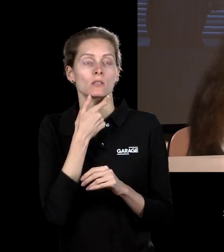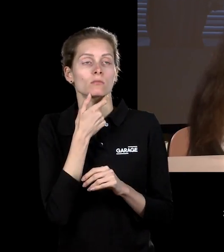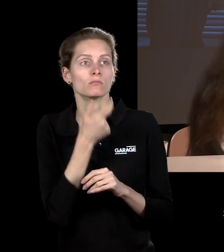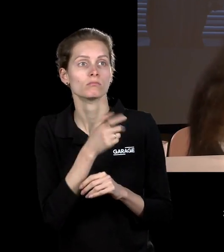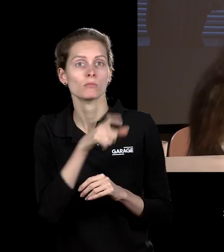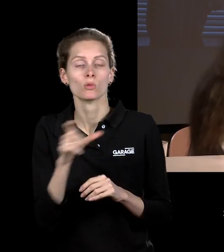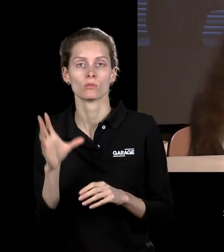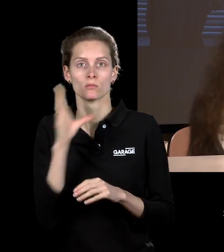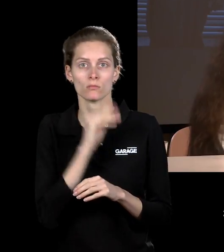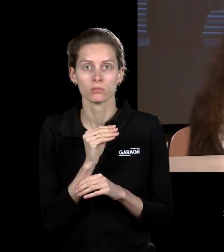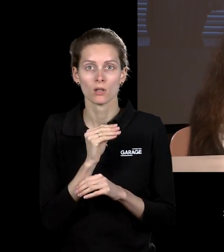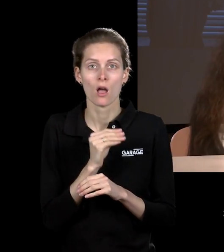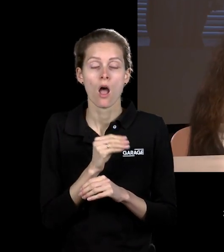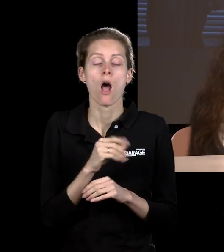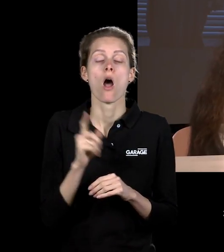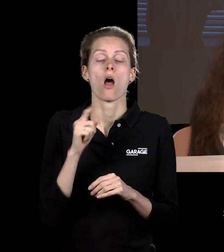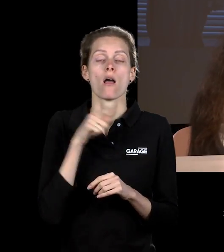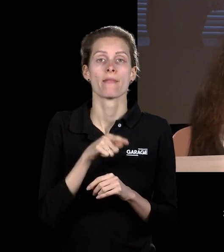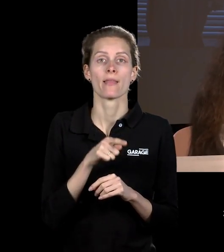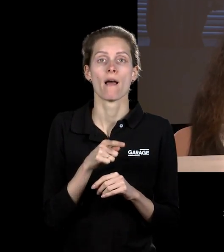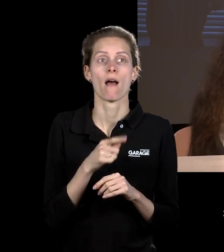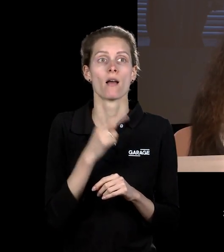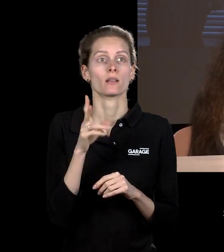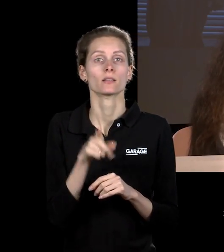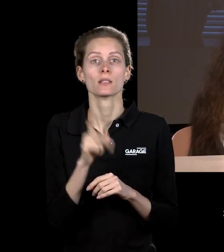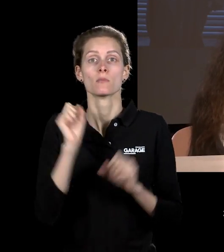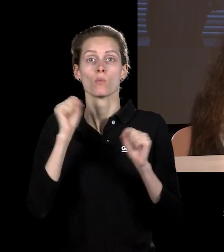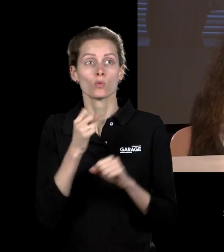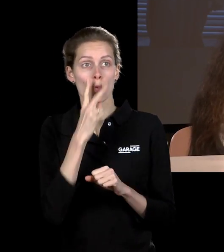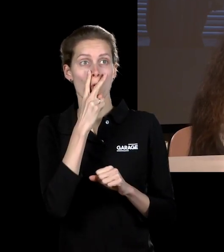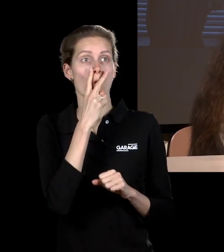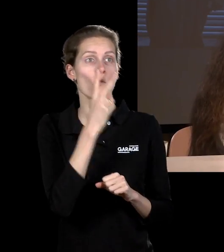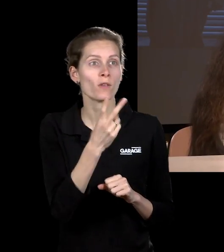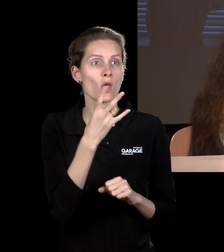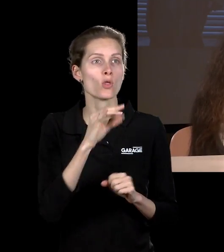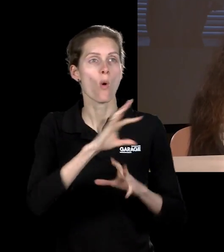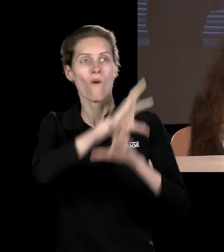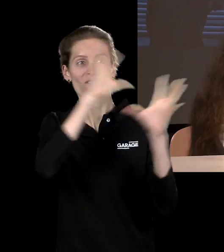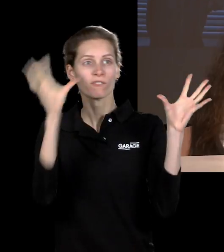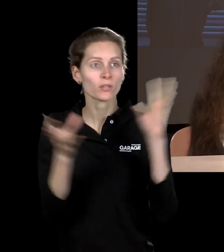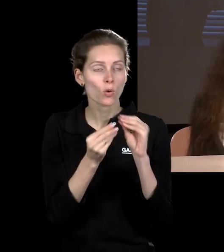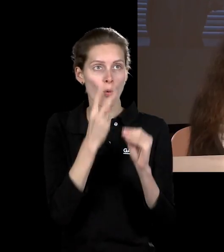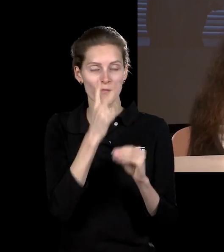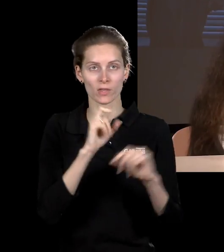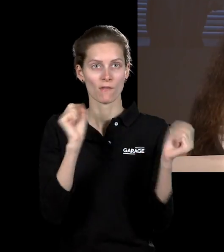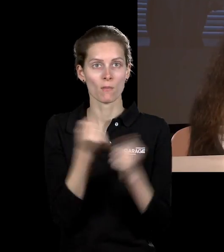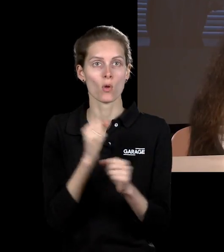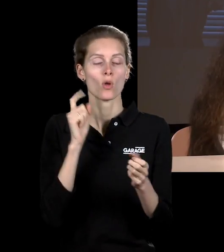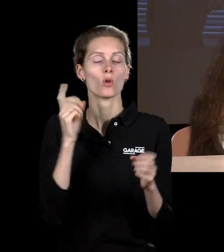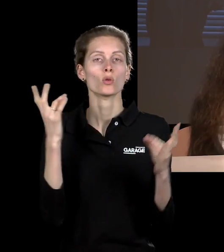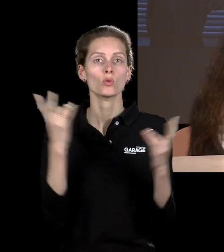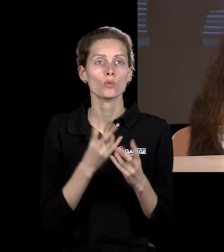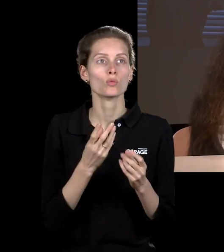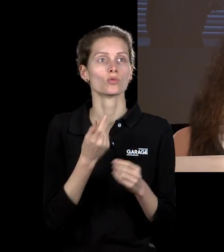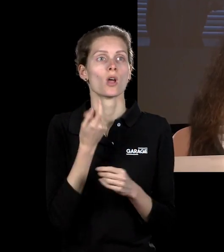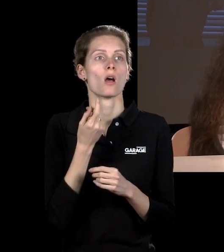что одновременно является, что ты одновременно видишь, но никогда не видишь целиком, это что-то, что ты должен домыслить, и в конечном итоге это